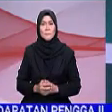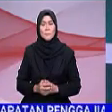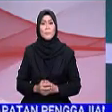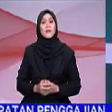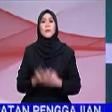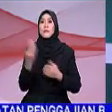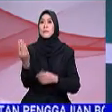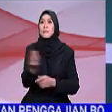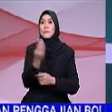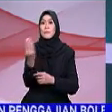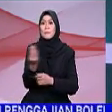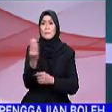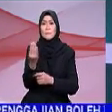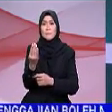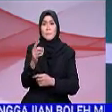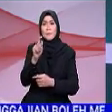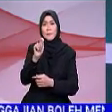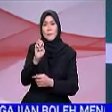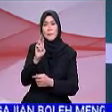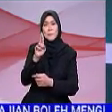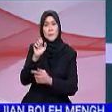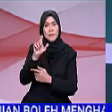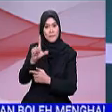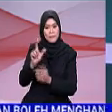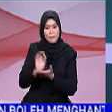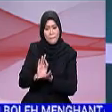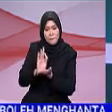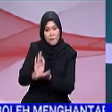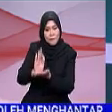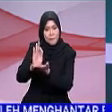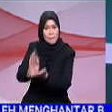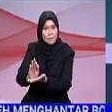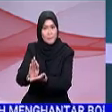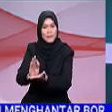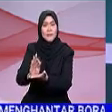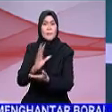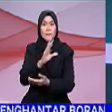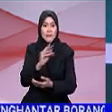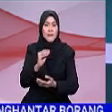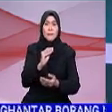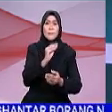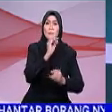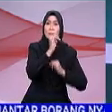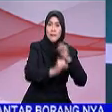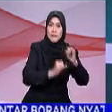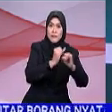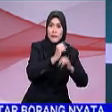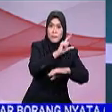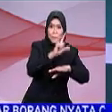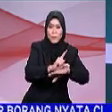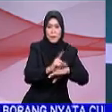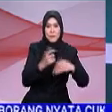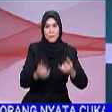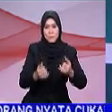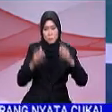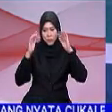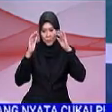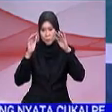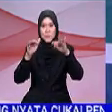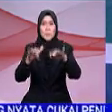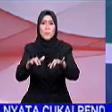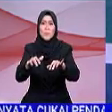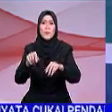Secara kebiasaannya, terminal feri kenderaan dan terminal feri antarabangsa Labuan antara lokasi tumpuan menjelang